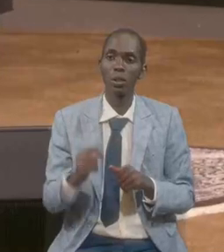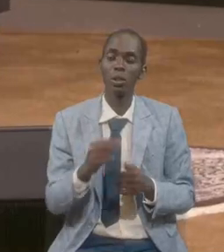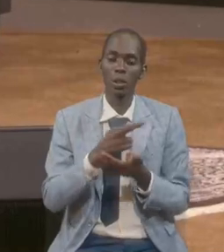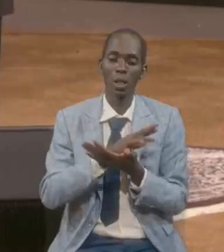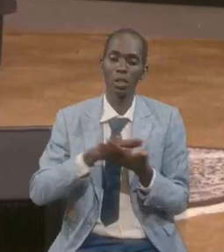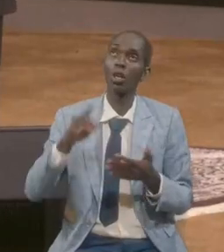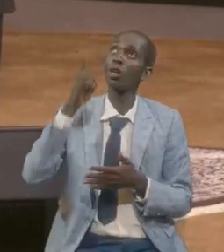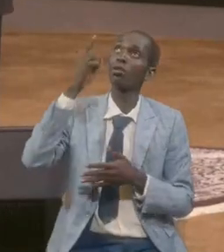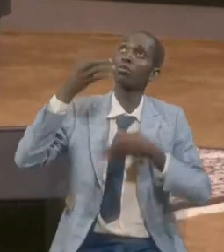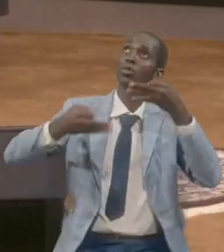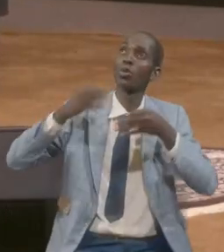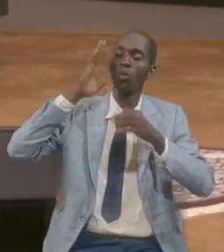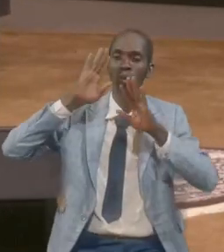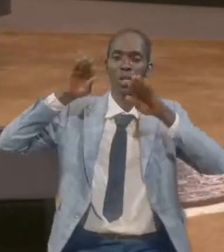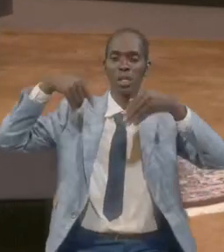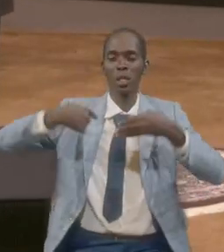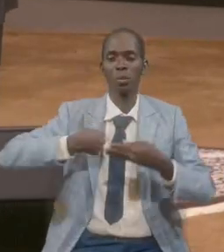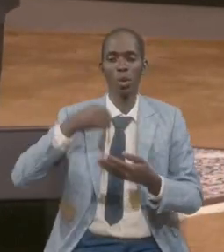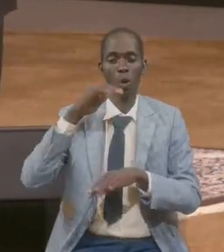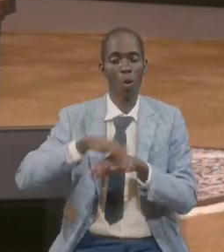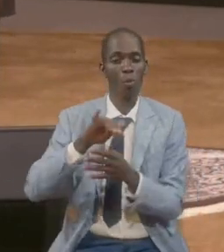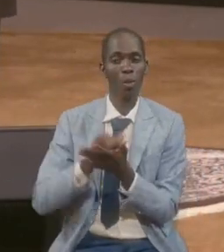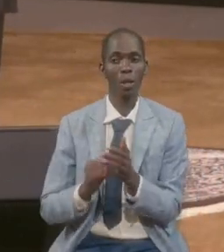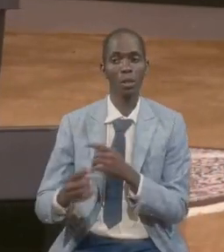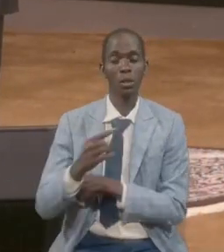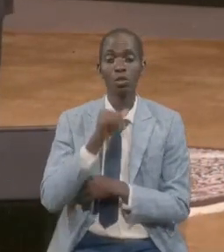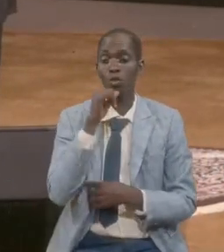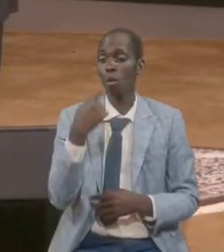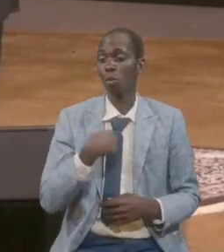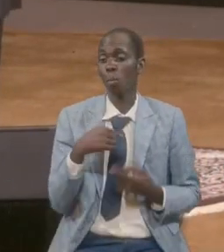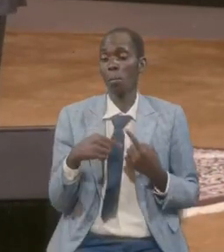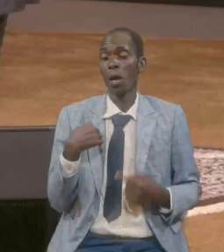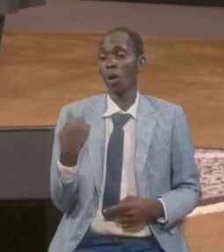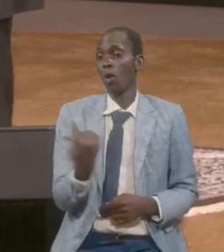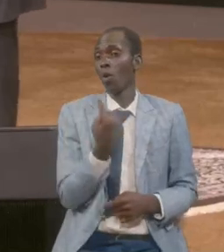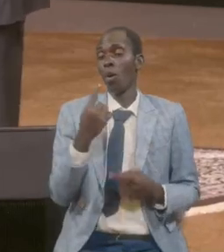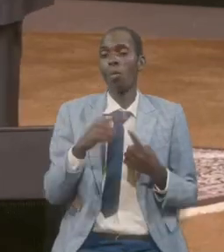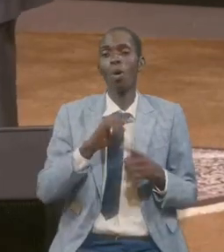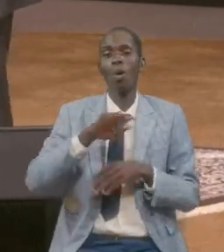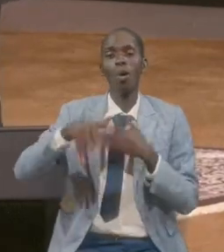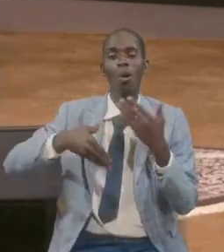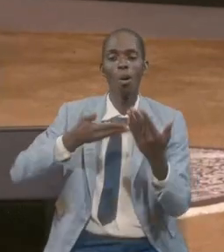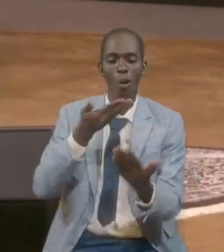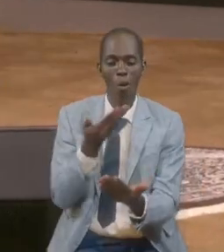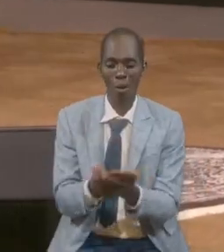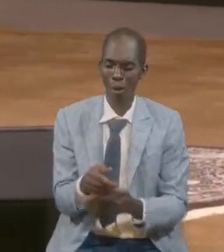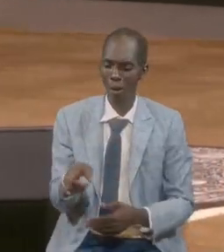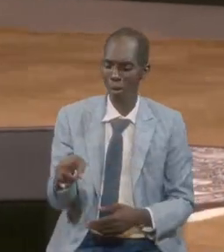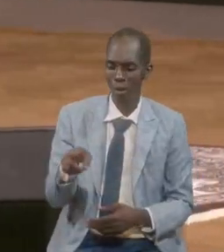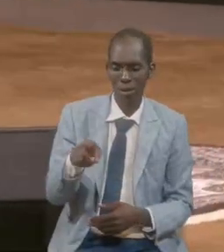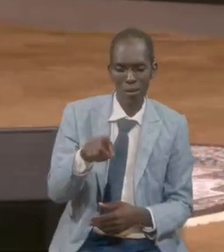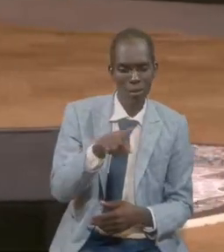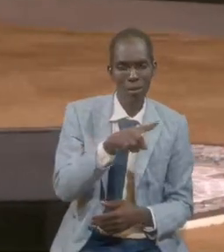la donnera dans ce jour-là. Et non seulement à moi, mais encore à